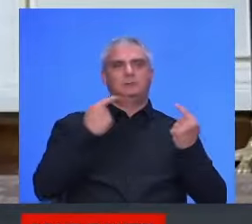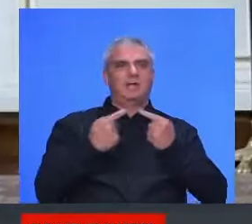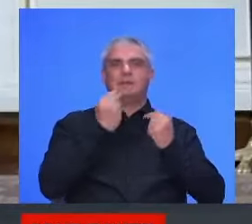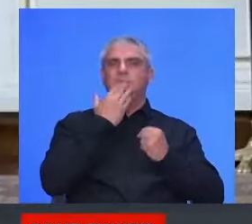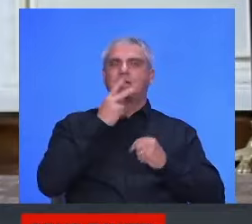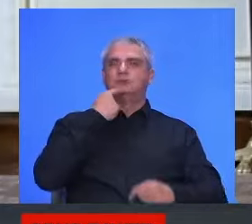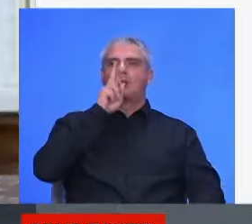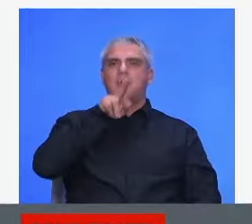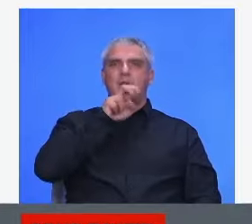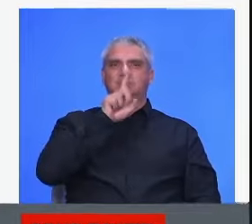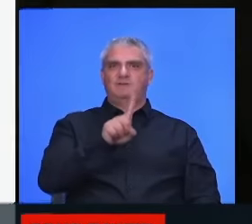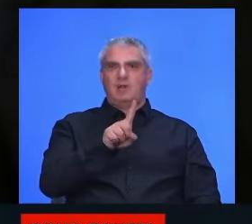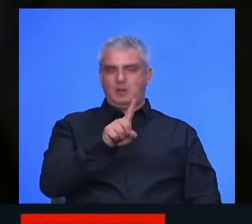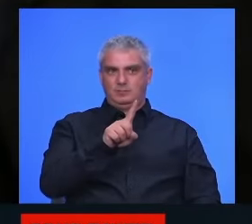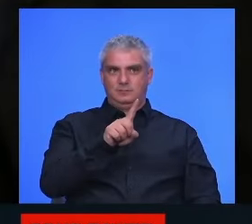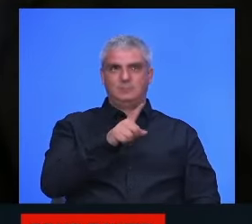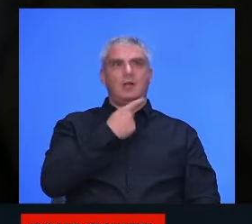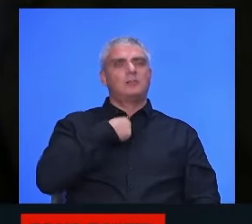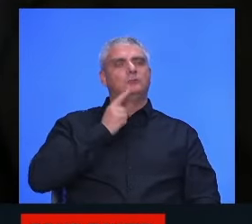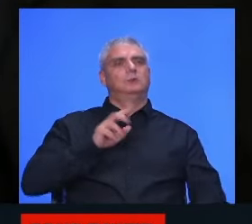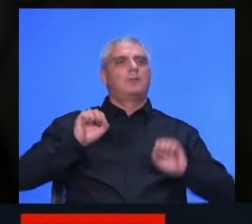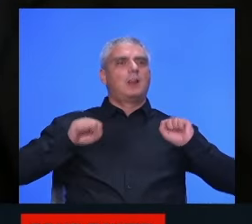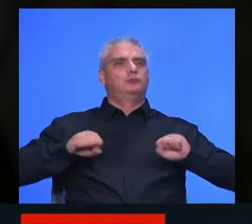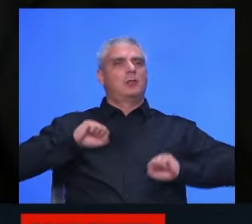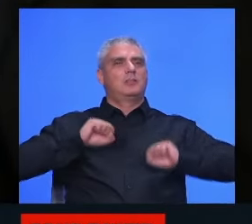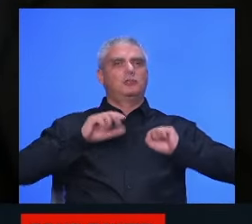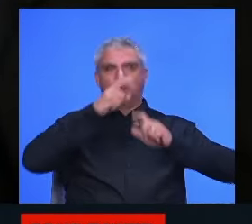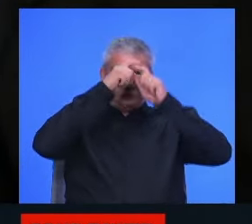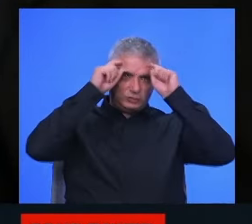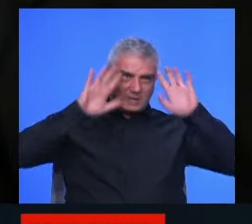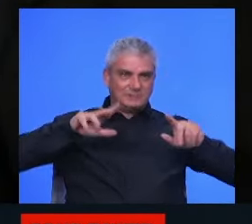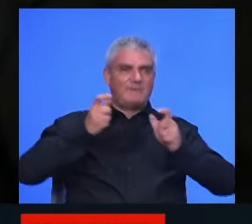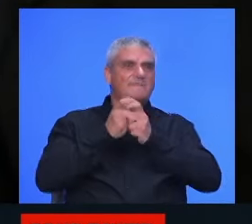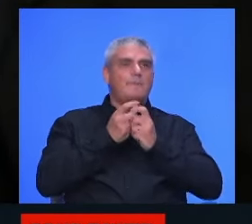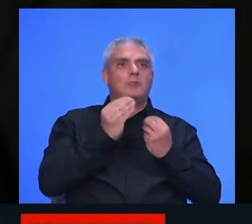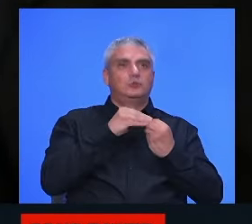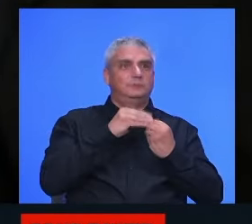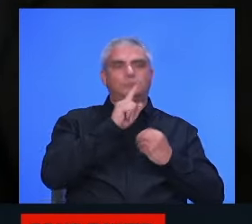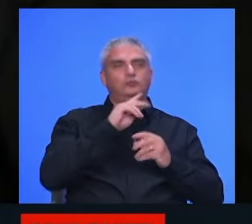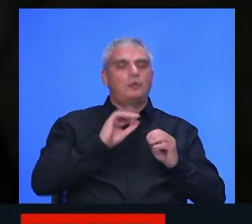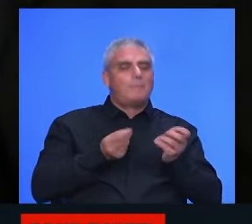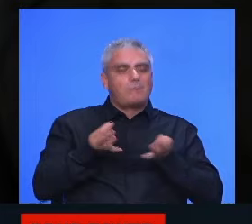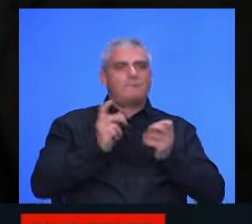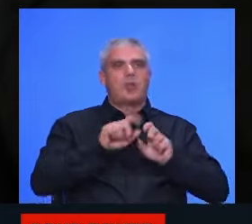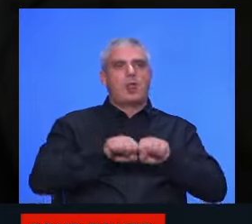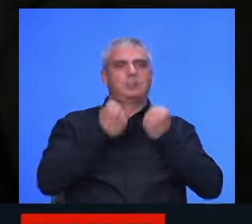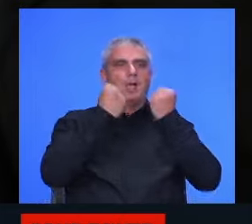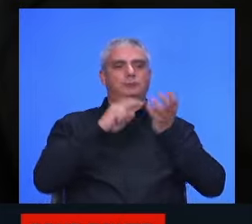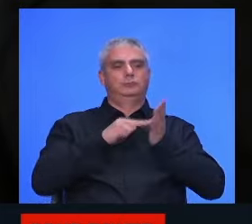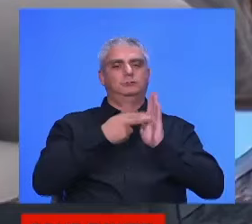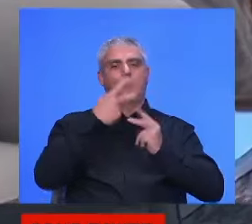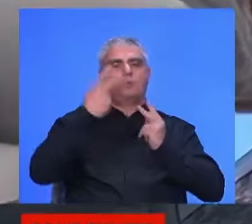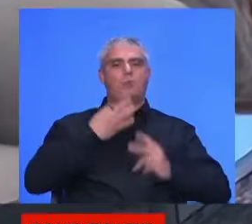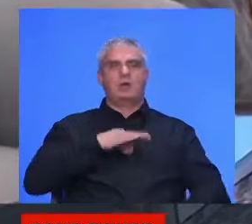בשנת 2021. אנחנו צריכים לשלוט בהתנהגות של הג'יהאד האיסלאמי ובפלגים נוספים, כדי ששום פרובוקציה לא תהרוס לנו את